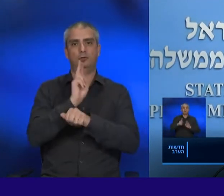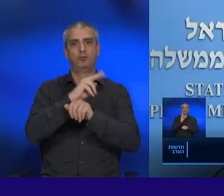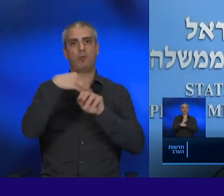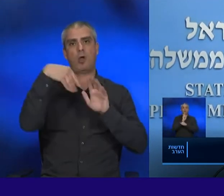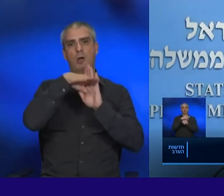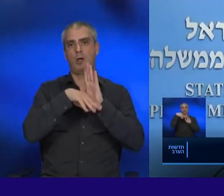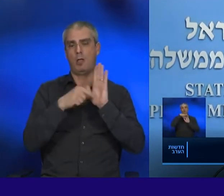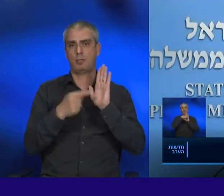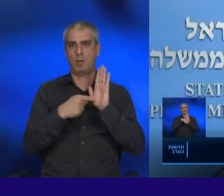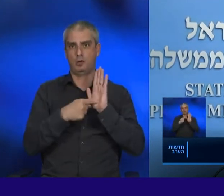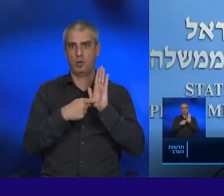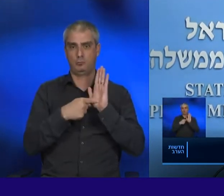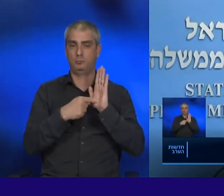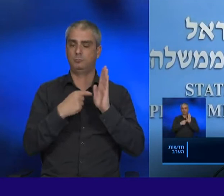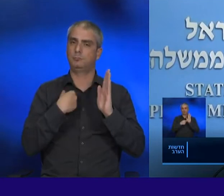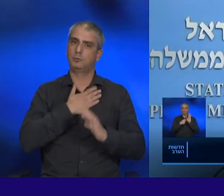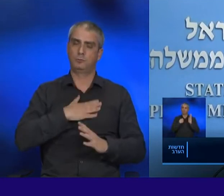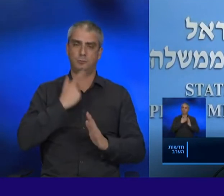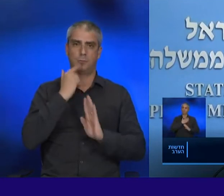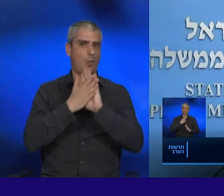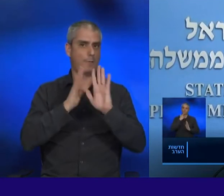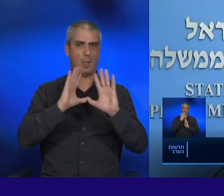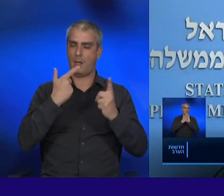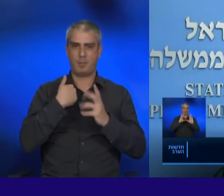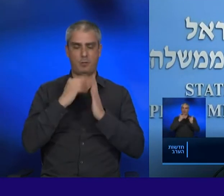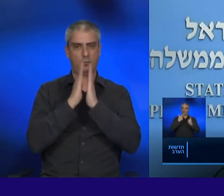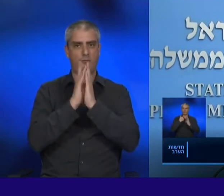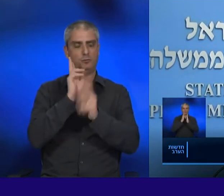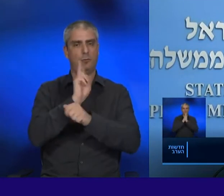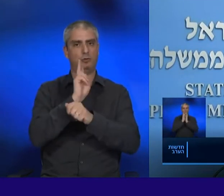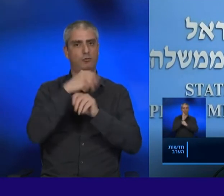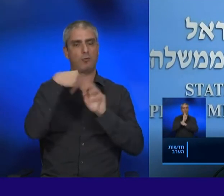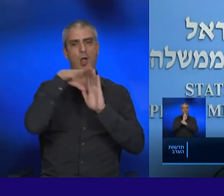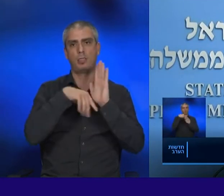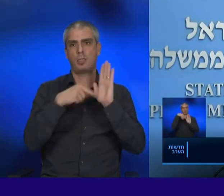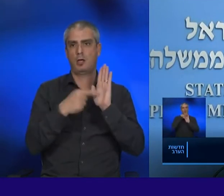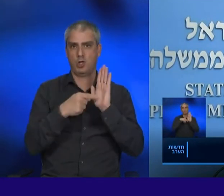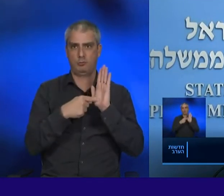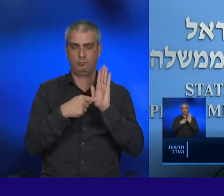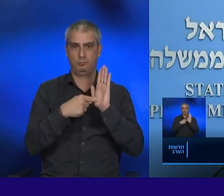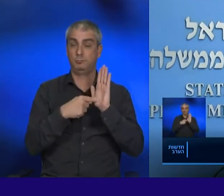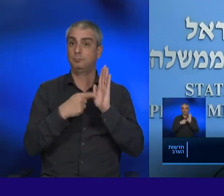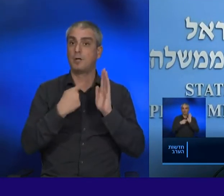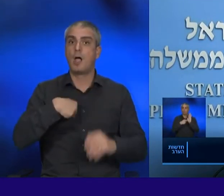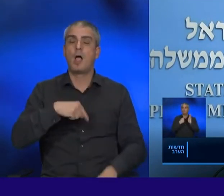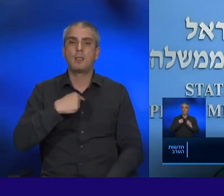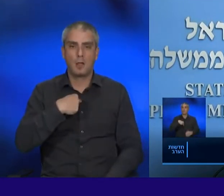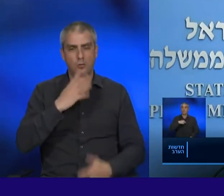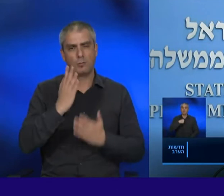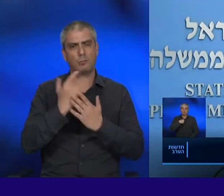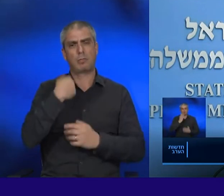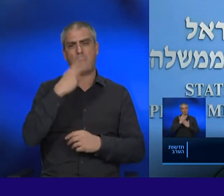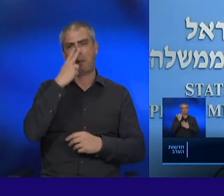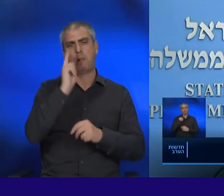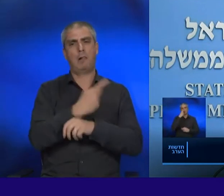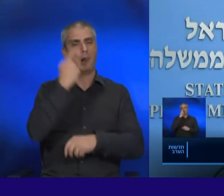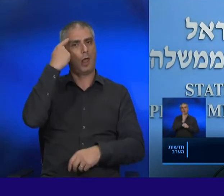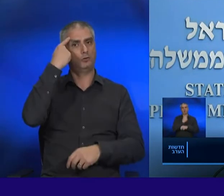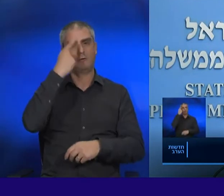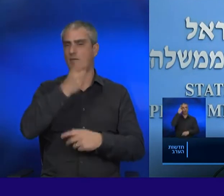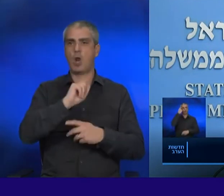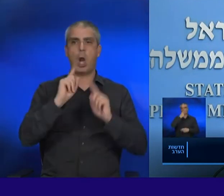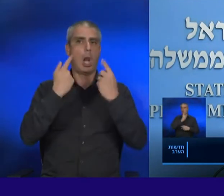האלה. אני רוצה לומר לכם למה אנחנו מבקשים מכם לשמור על ההנחיות האלה. אנחנו רגילים לחשוב שהדברים